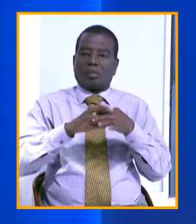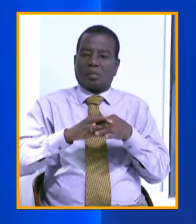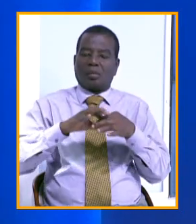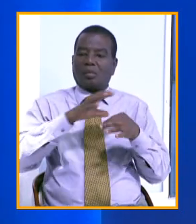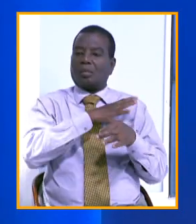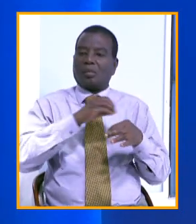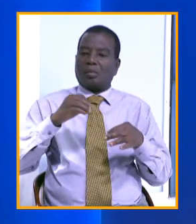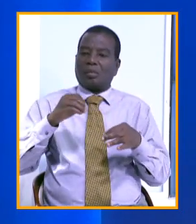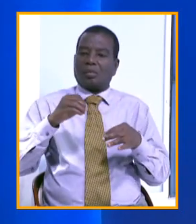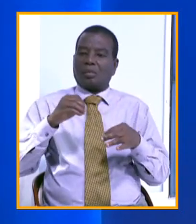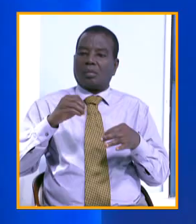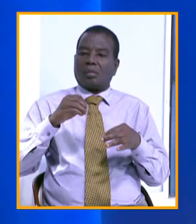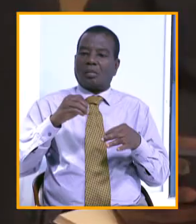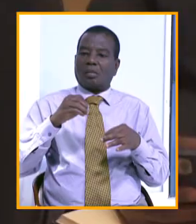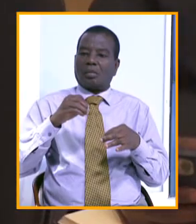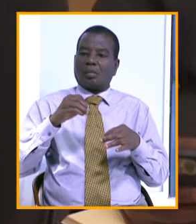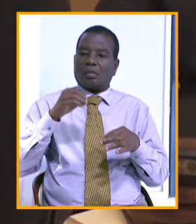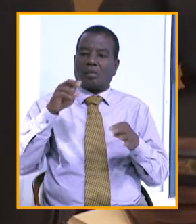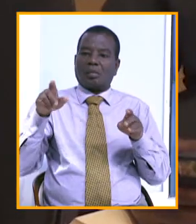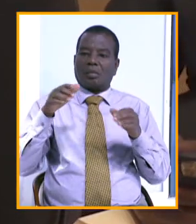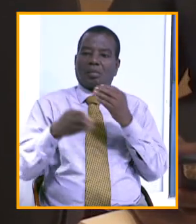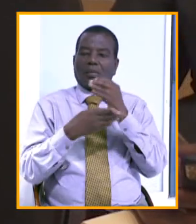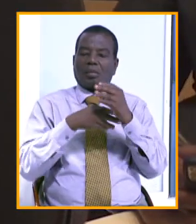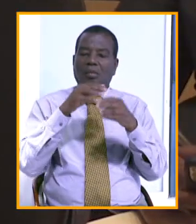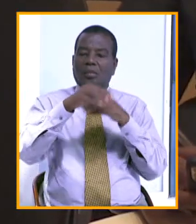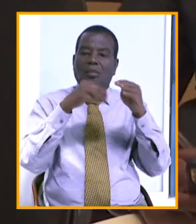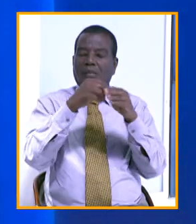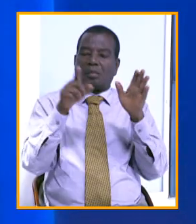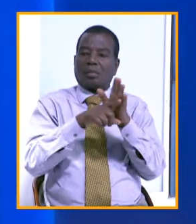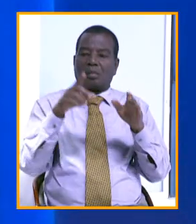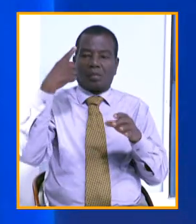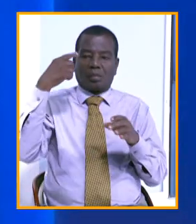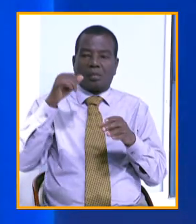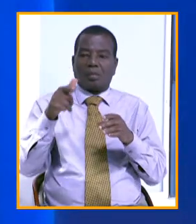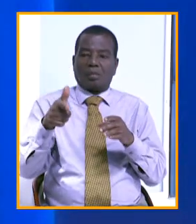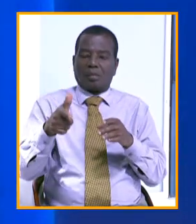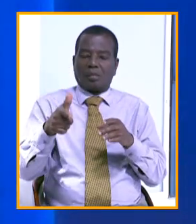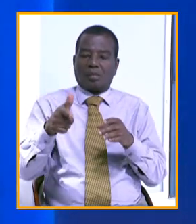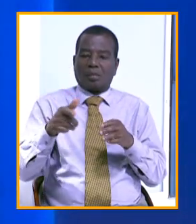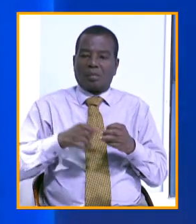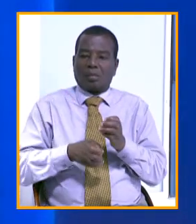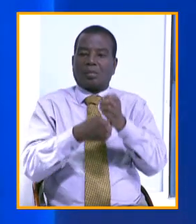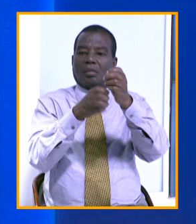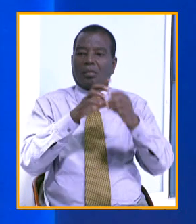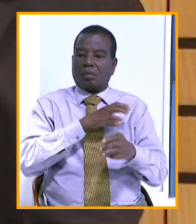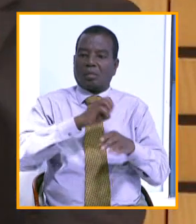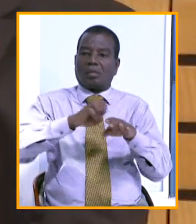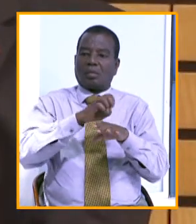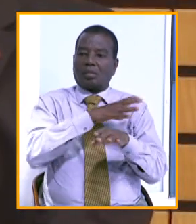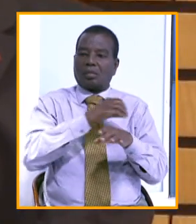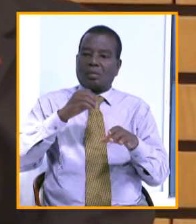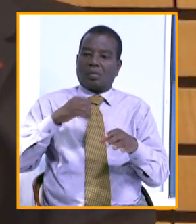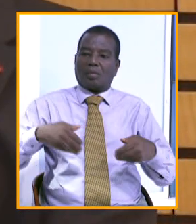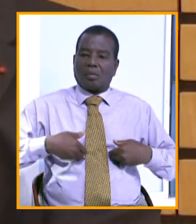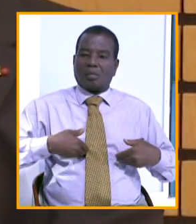constructif et fructueux que nous maintenons avec la Banque mondiale. Autre point clé, celui d'un accompagnement pour un secteur privé plus fort, gage une employabilité